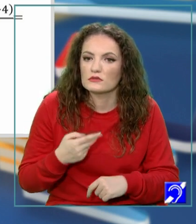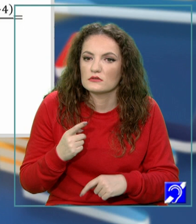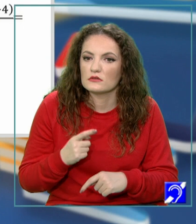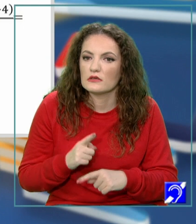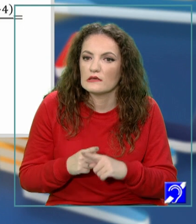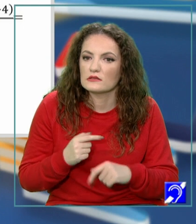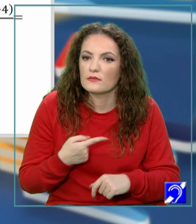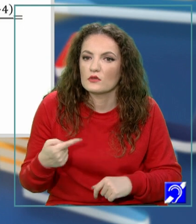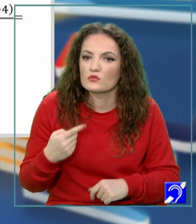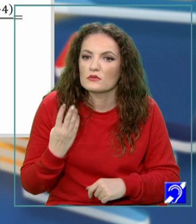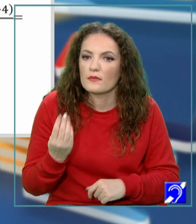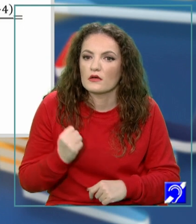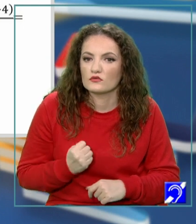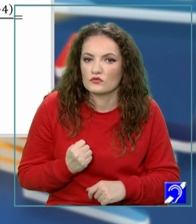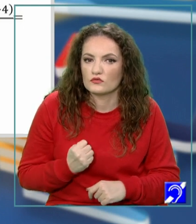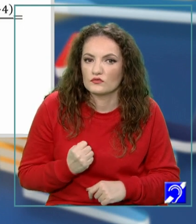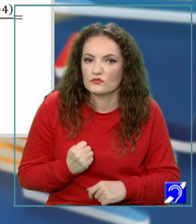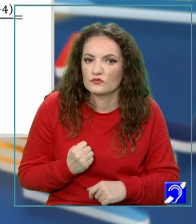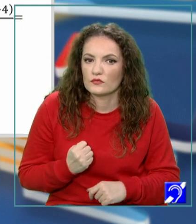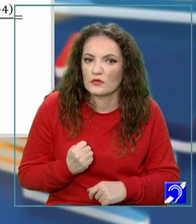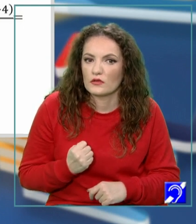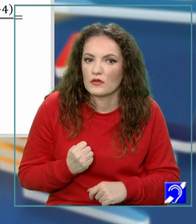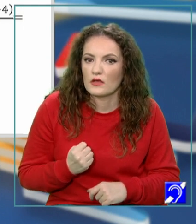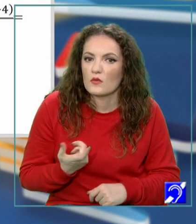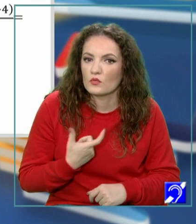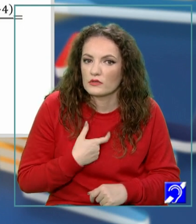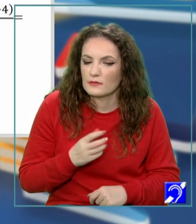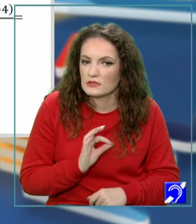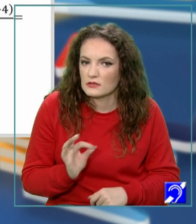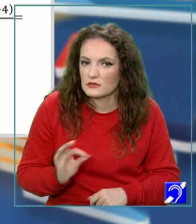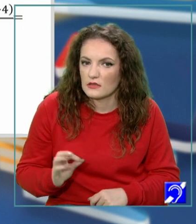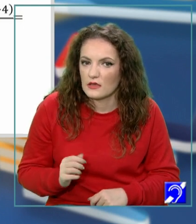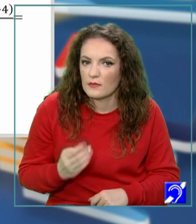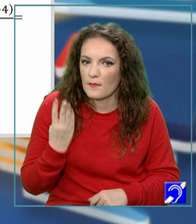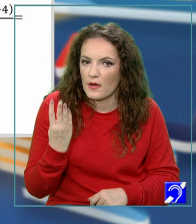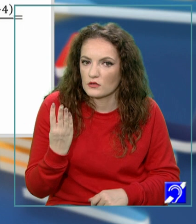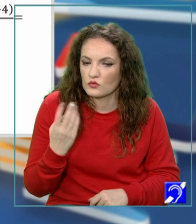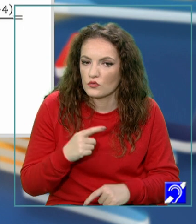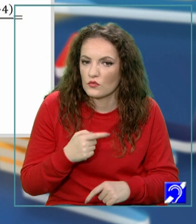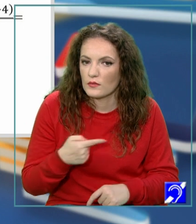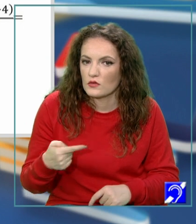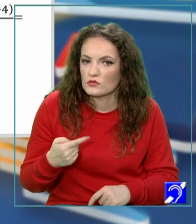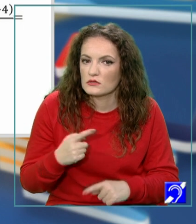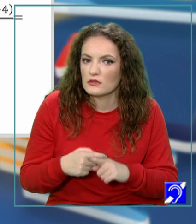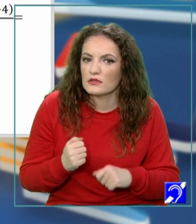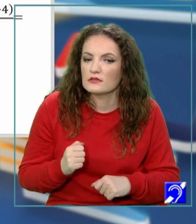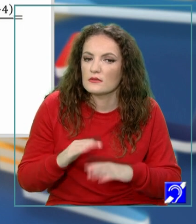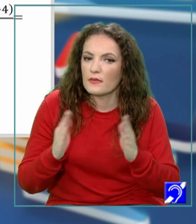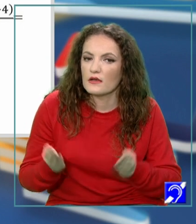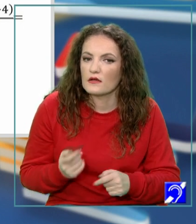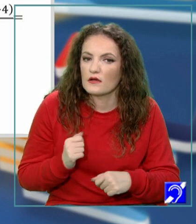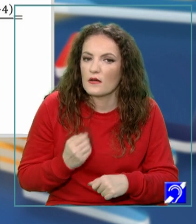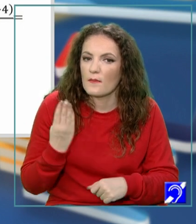Observăm din nou că avem aici formulă de calcul prescurtat care se scrie 4 minus x pe lângă 4 plus x. Plus